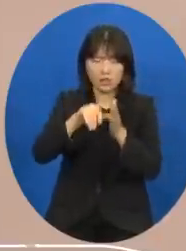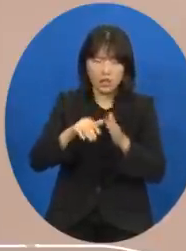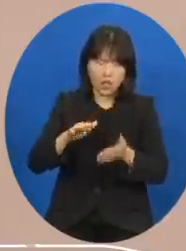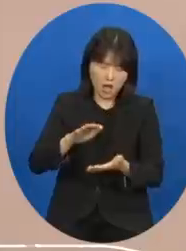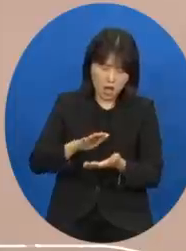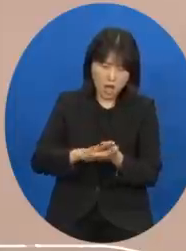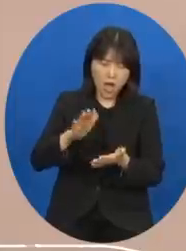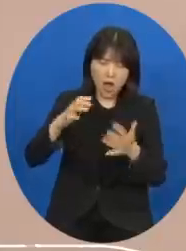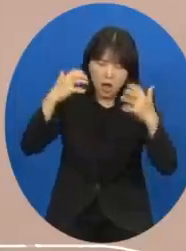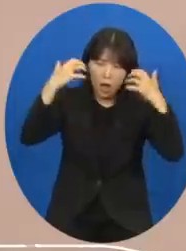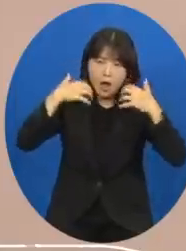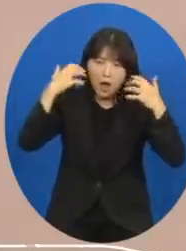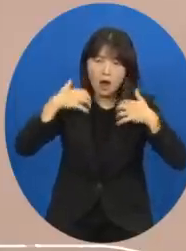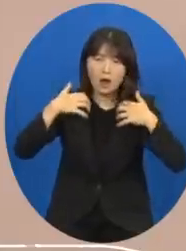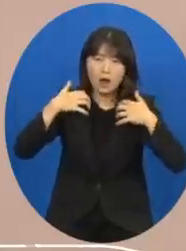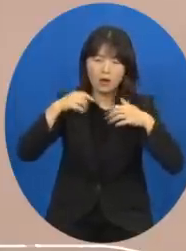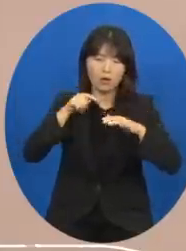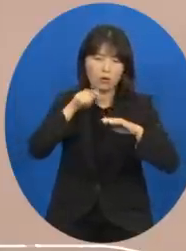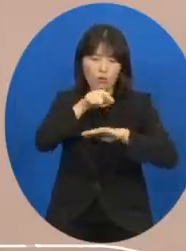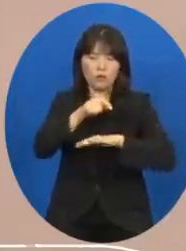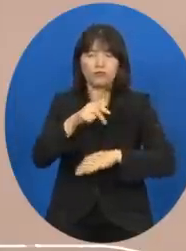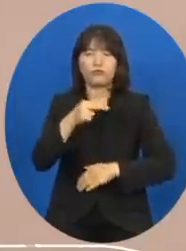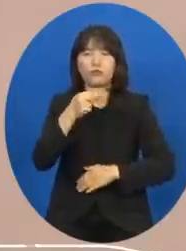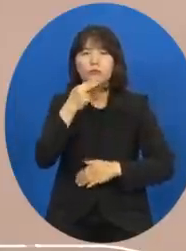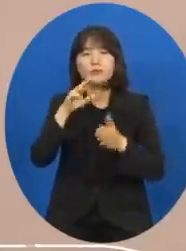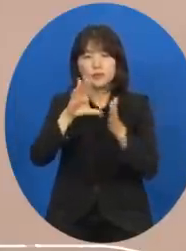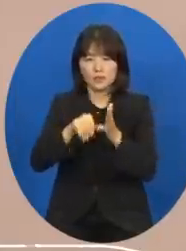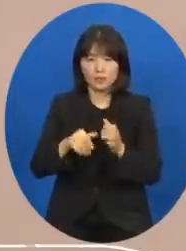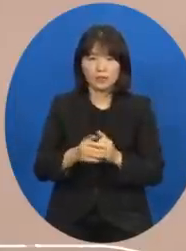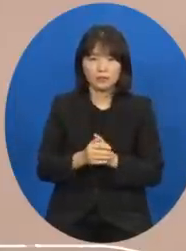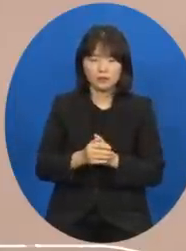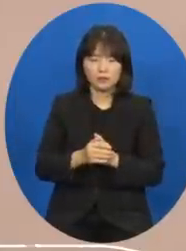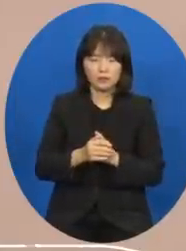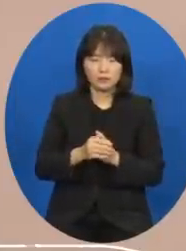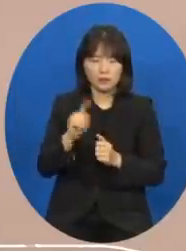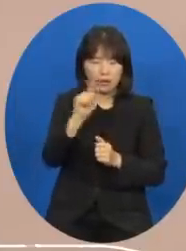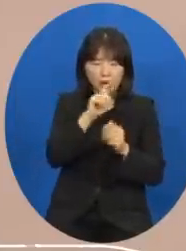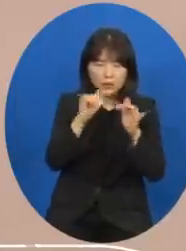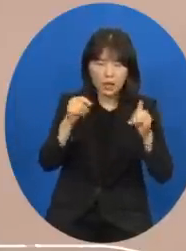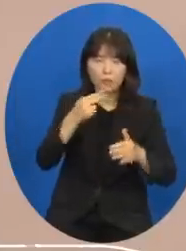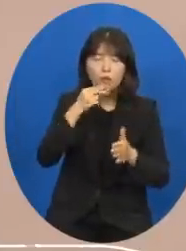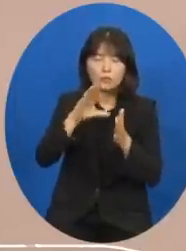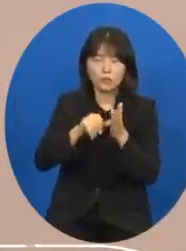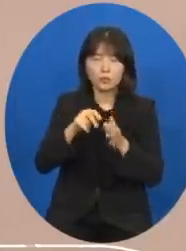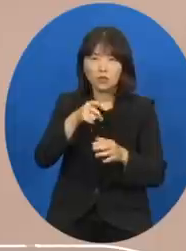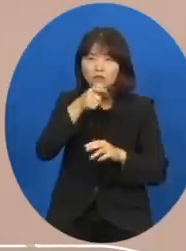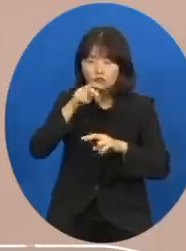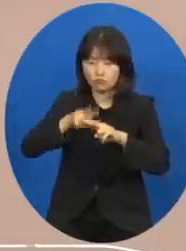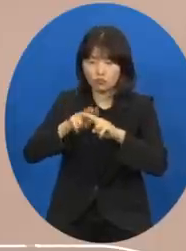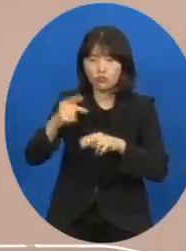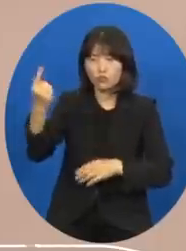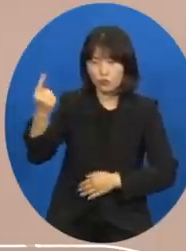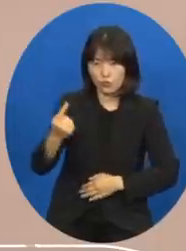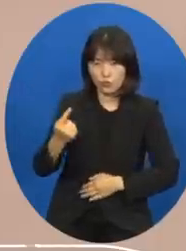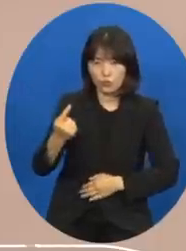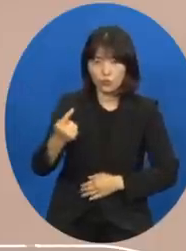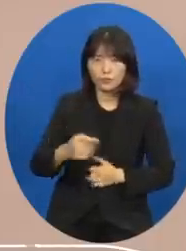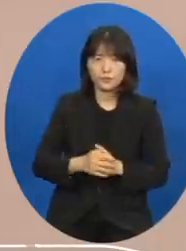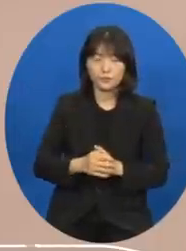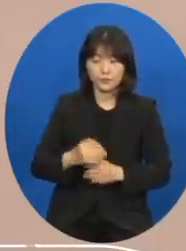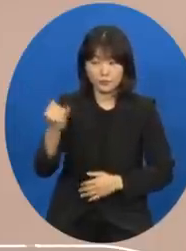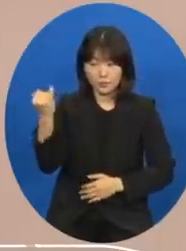사람들이 거의 외출을 하지 않는 시간입니다. 아무도 없을 때 우물에 나왔다는 거죠. 근데 이 여인이